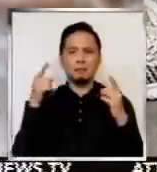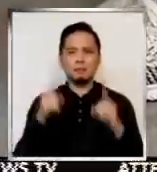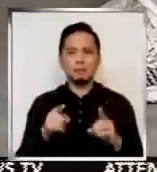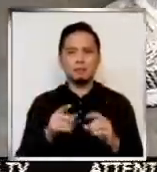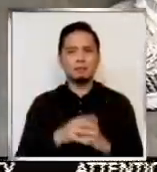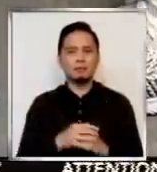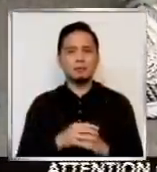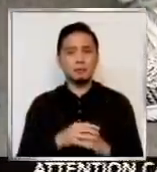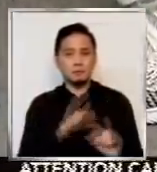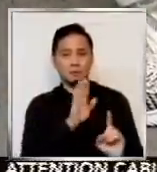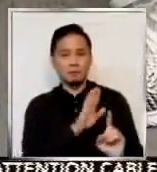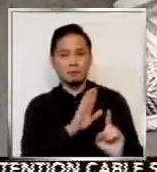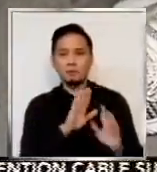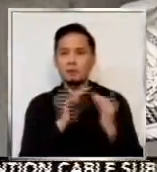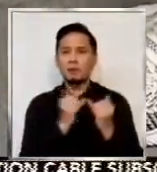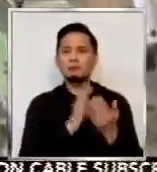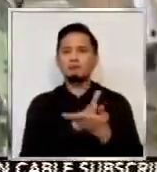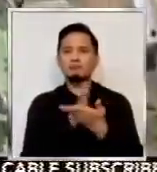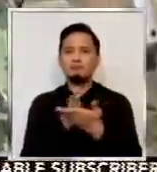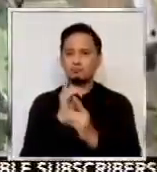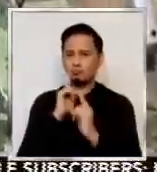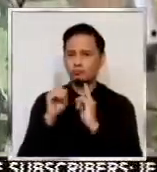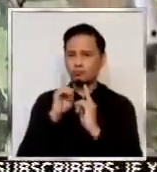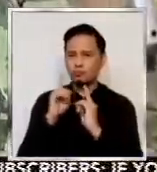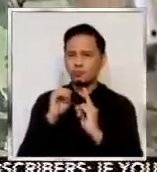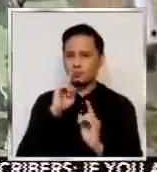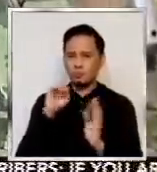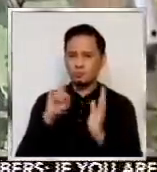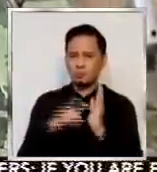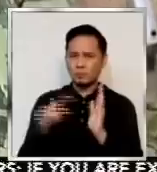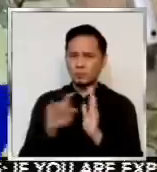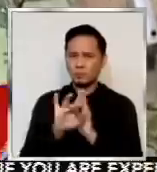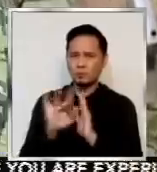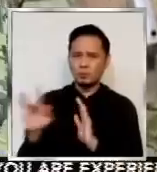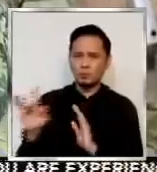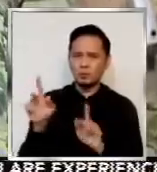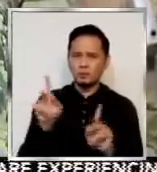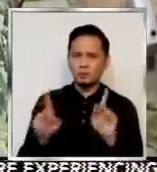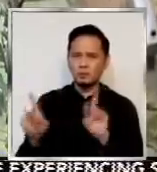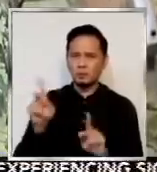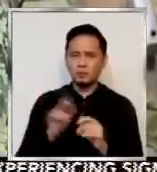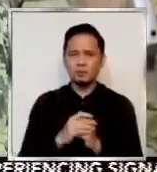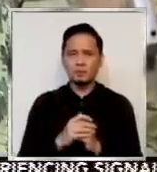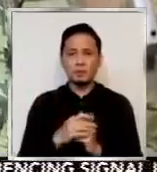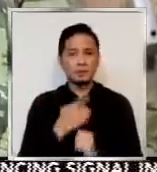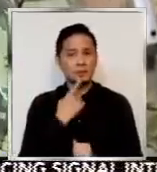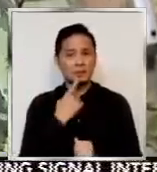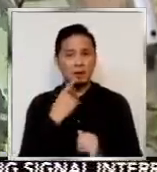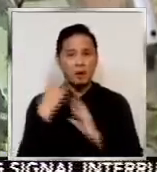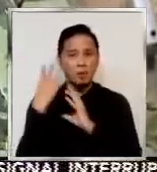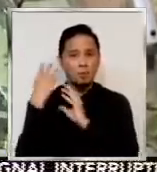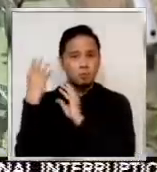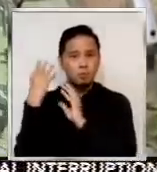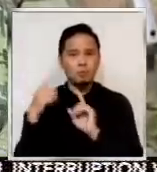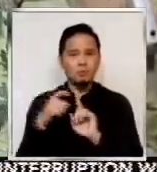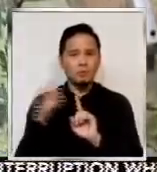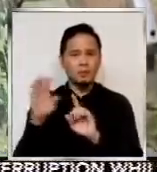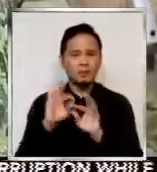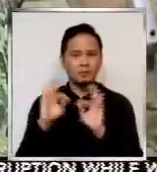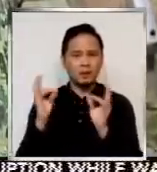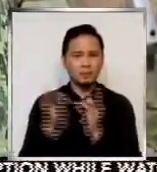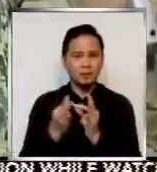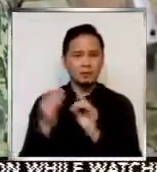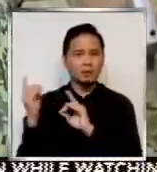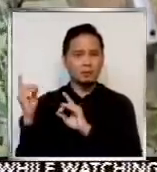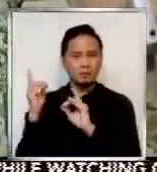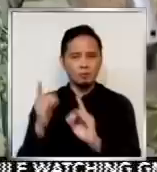barangay pero wala na raw tao doon. Ang sinasabi po niya, nanggaling po yung mga una na yon sa kanyang bayaw. Nag-deny po siya na sila po